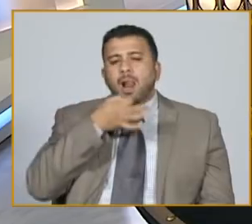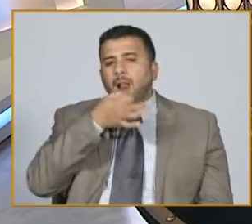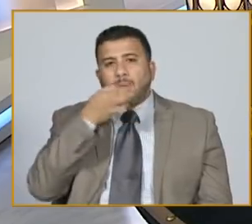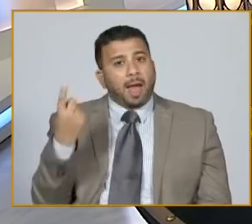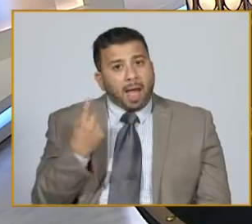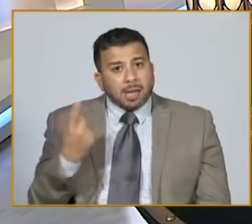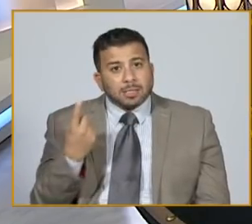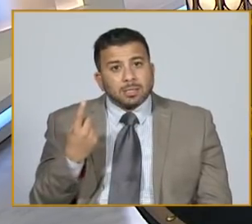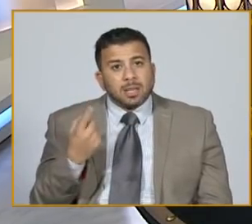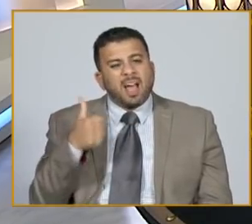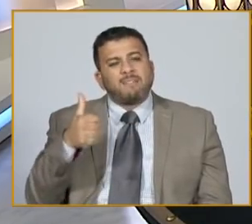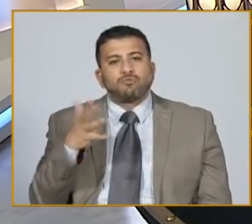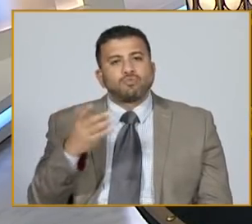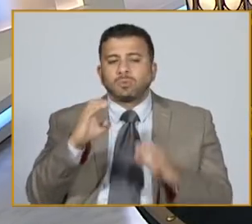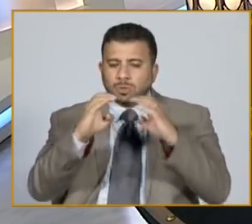أبو عروة.